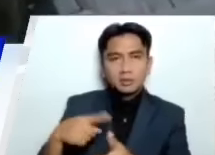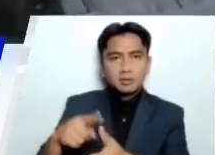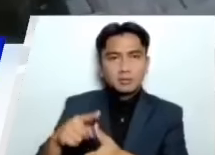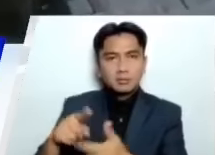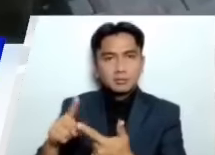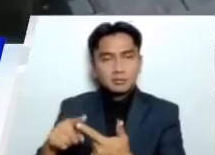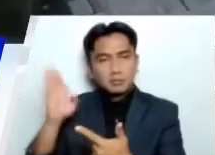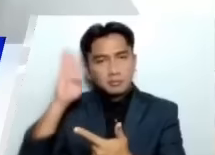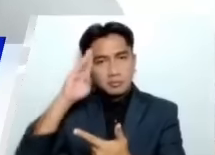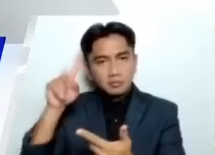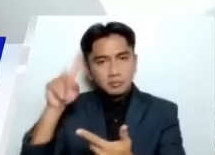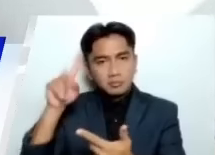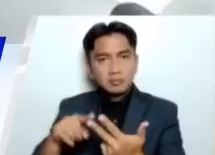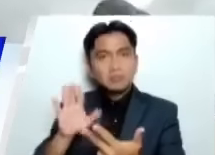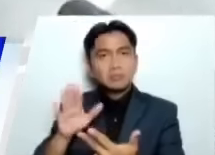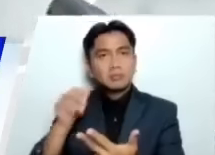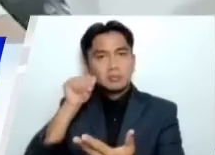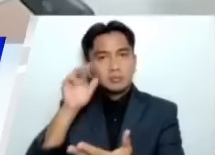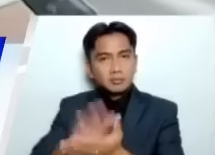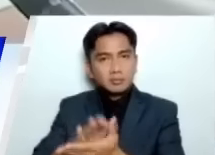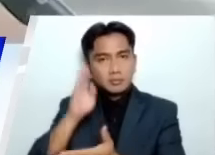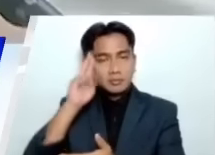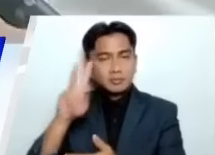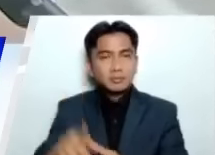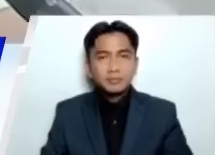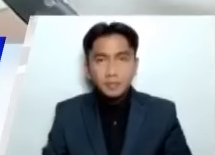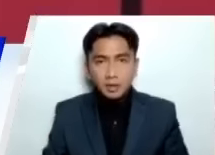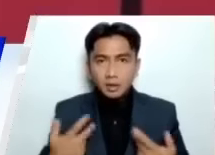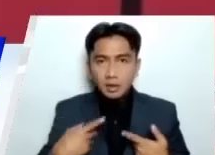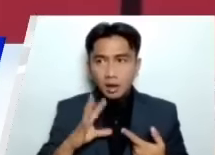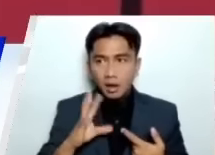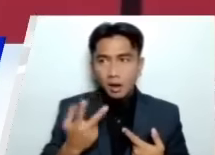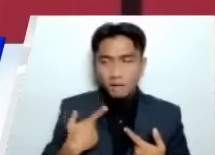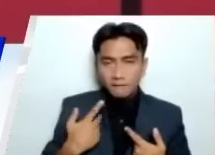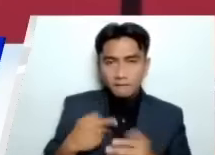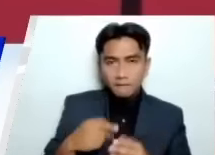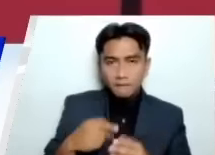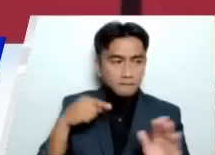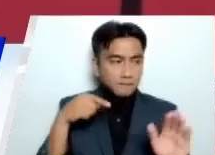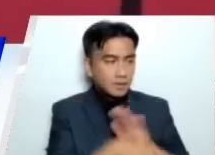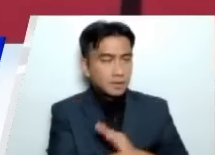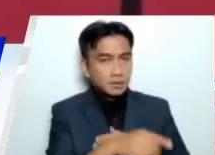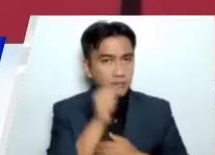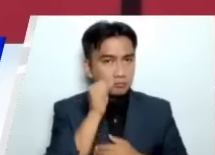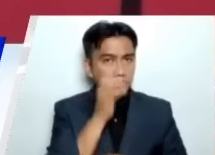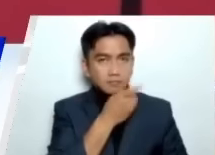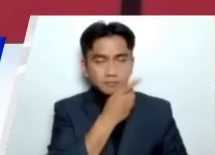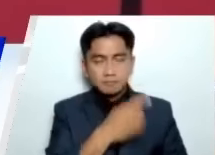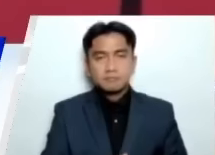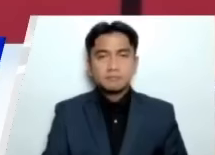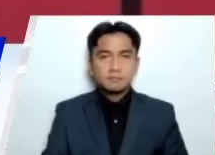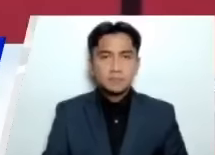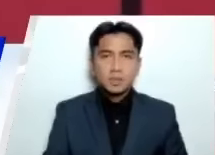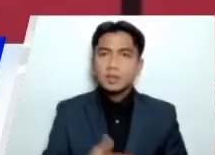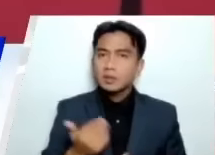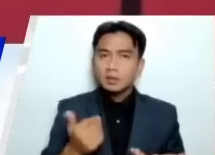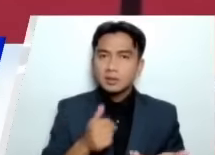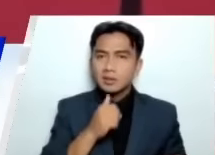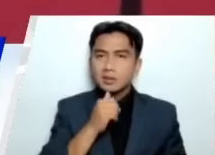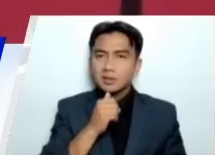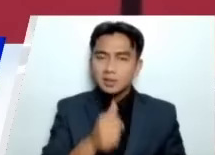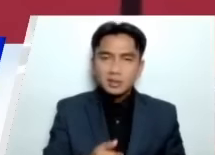Liza Araneta Marcos. Kung may magpapapatay kay VP Sara. Hindi na to biro. Hindi na to normal na